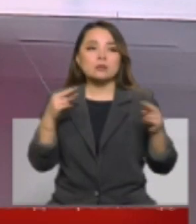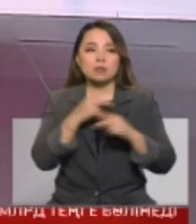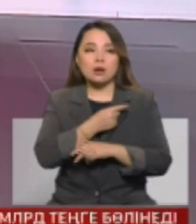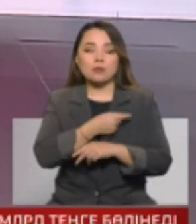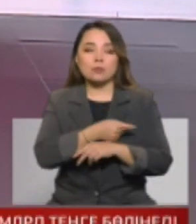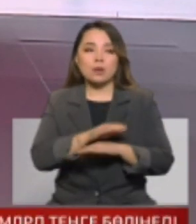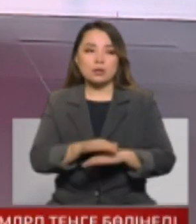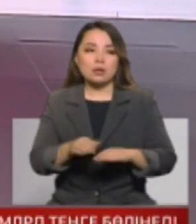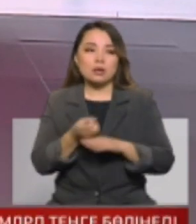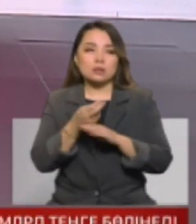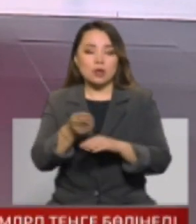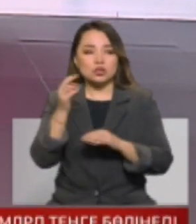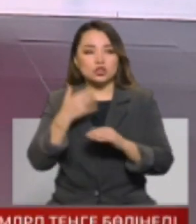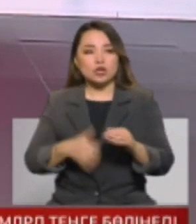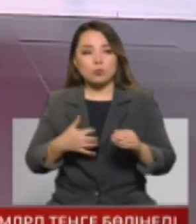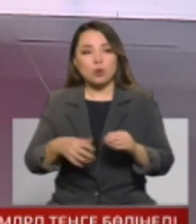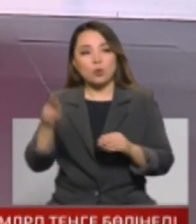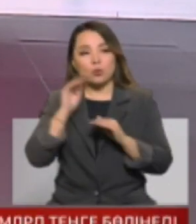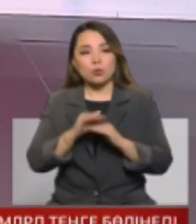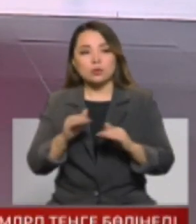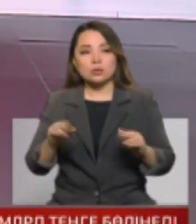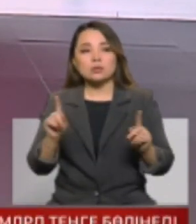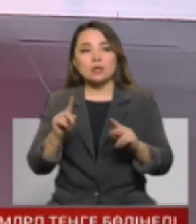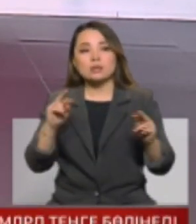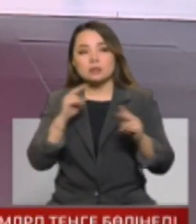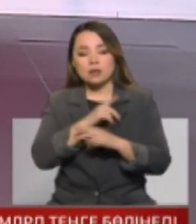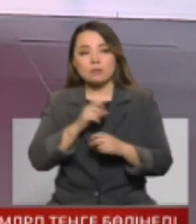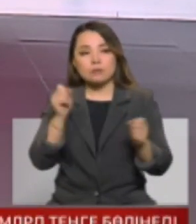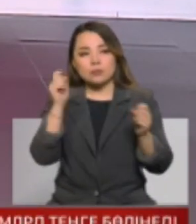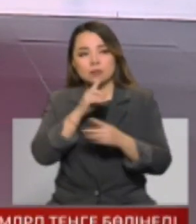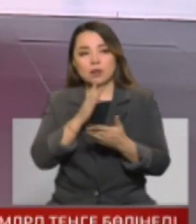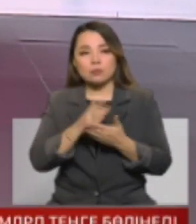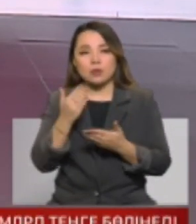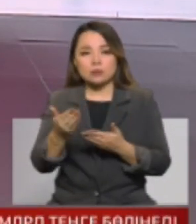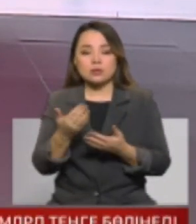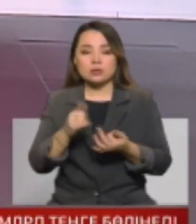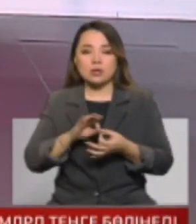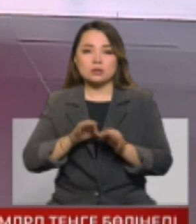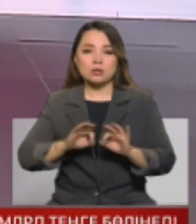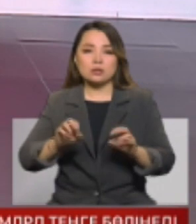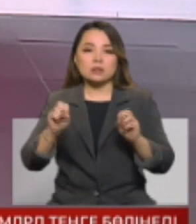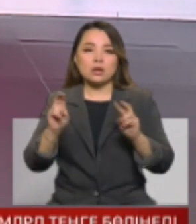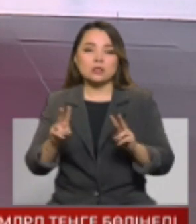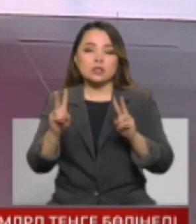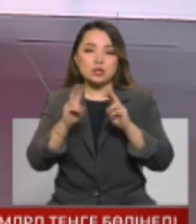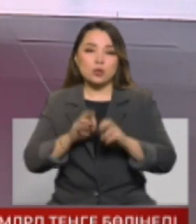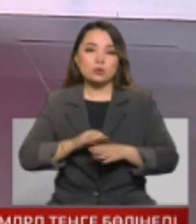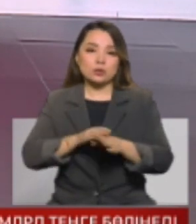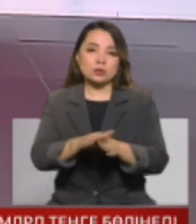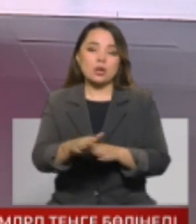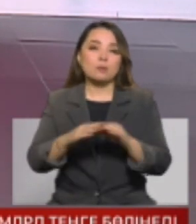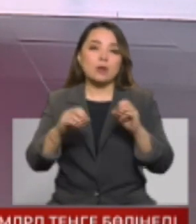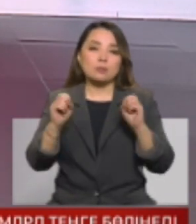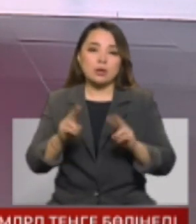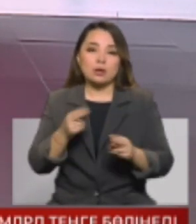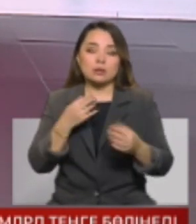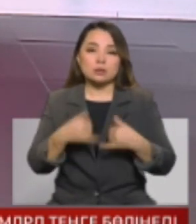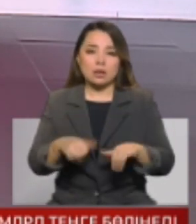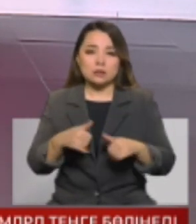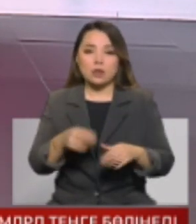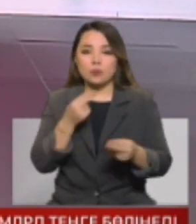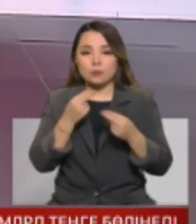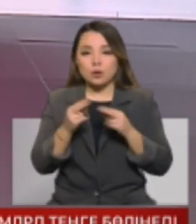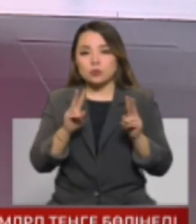ауруханаға түскен жамбылдық оқушылардың неден уланғаны белгілі болды. Ағарту ошағына арнайы тексер жүргізген мамандар асханадағы